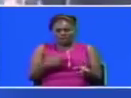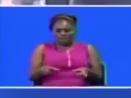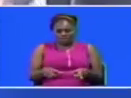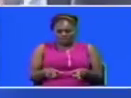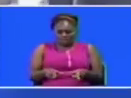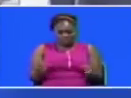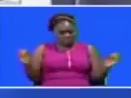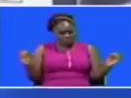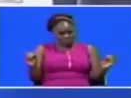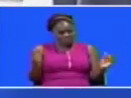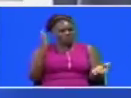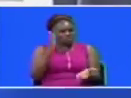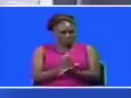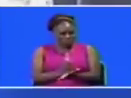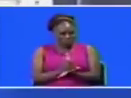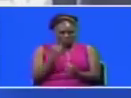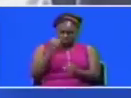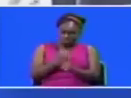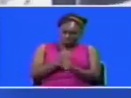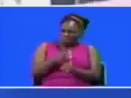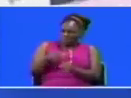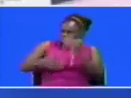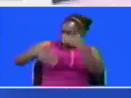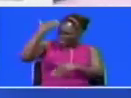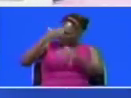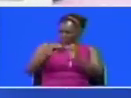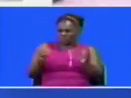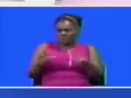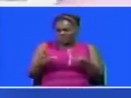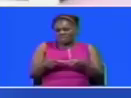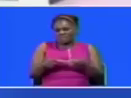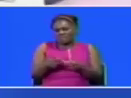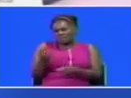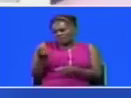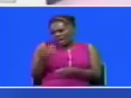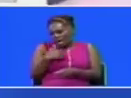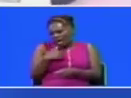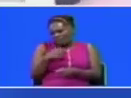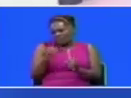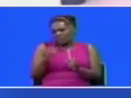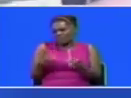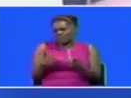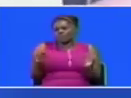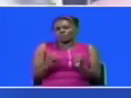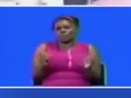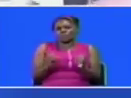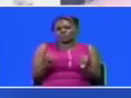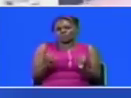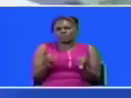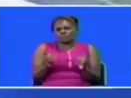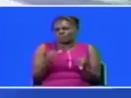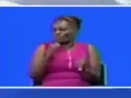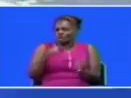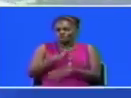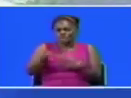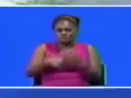kweli. Wanafanya ajali lakini si wale wako na license wengi ndio wanafanya ajali wale. Kwa vile wako na madharau barabarani si wote.